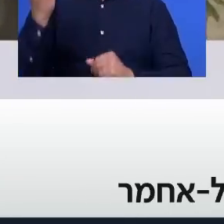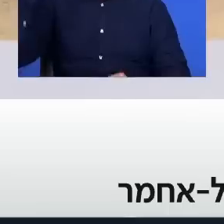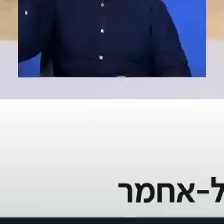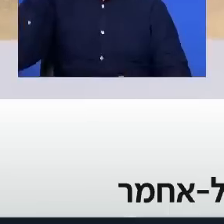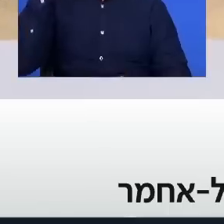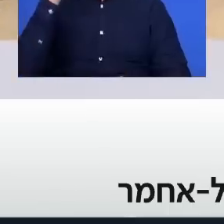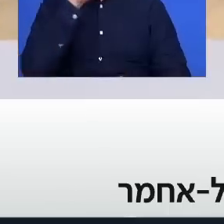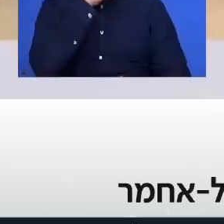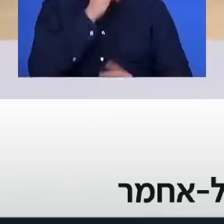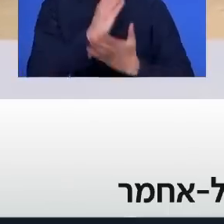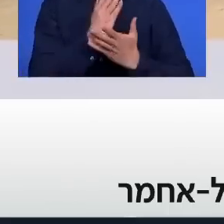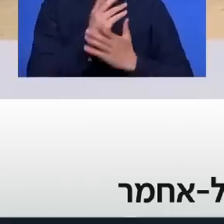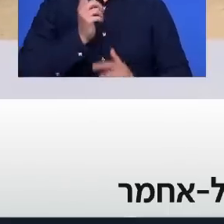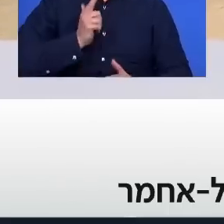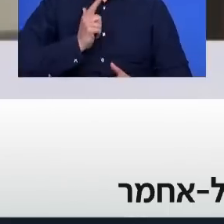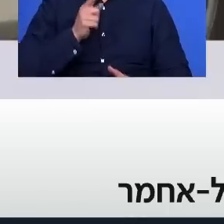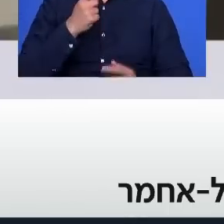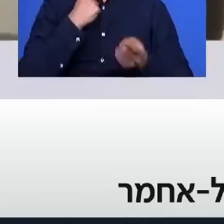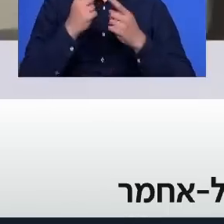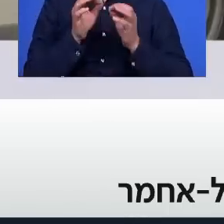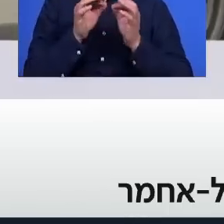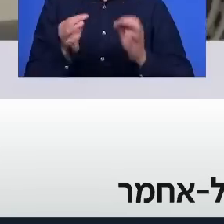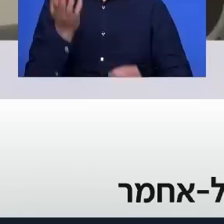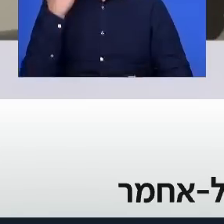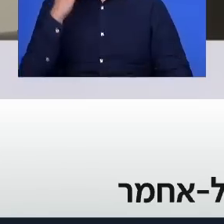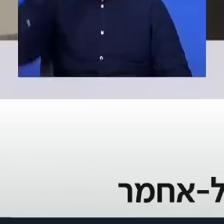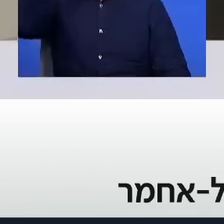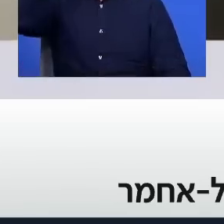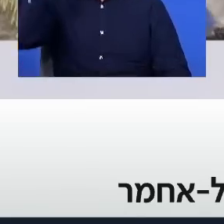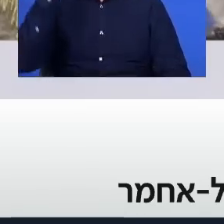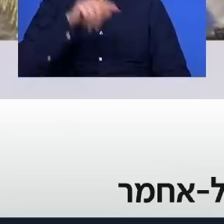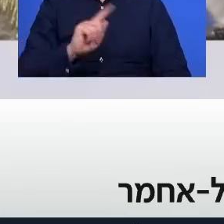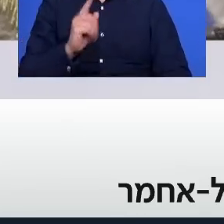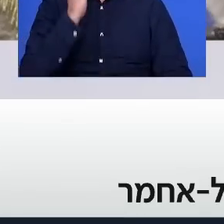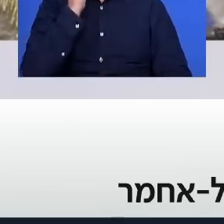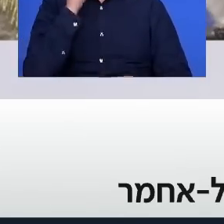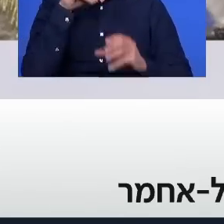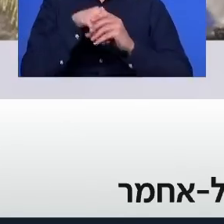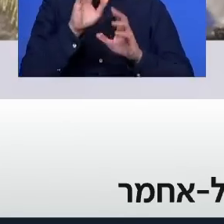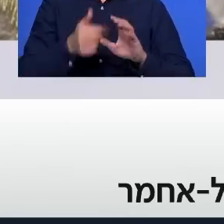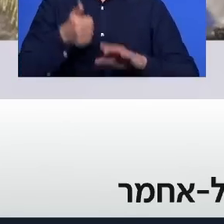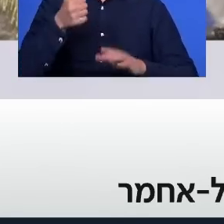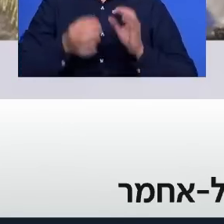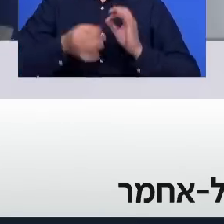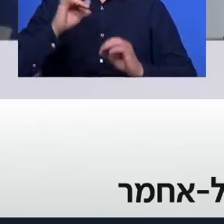מאוד זמן לעשות. רק נאמר, הדיון הזה התחיל, בן גביר נהדר, סמוטריץ' משתתף בו, גם שר המשפטים יריב לוין נמצא אצל ראש